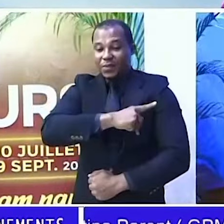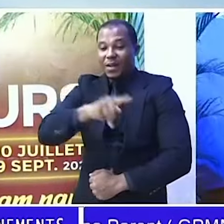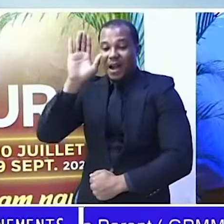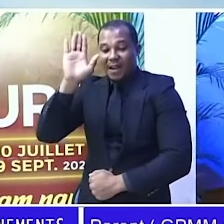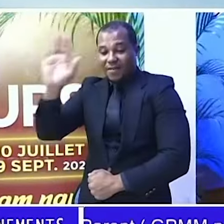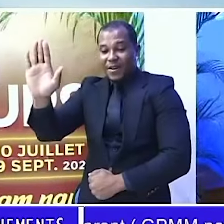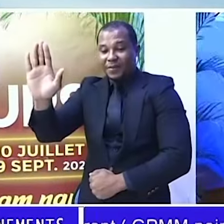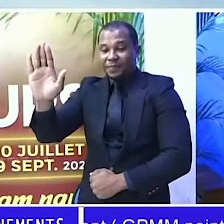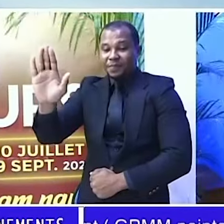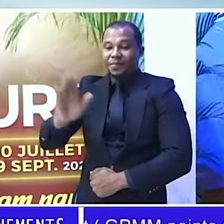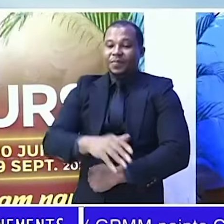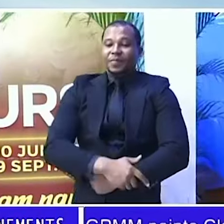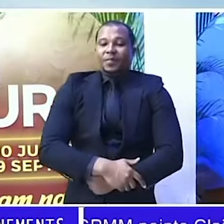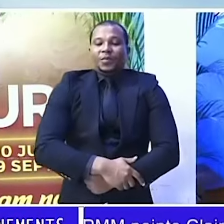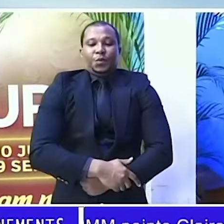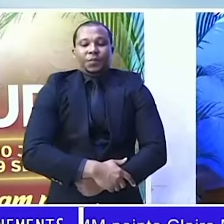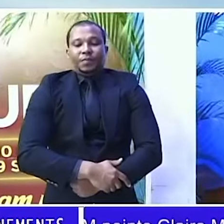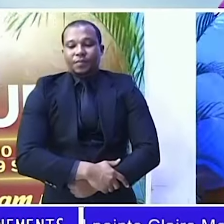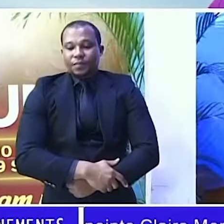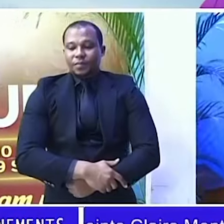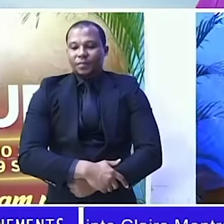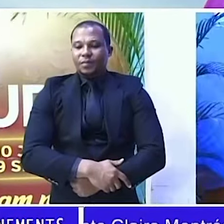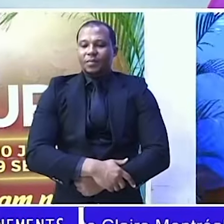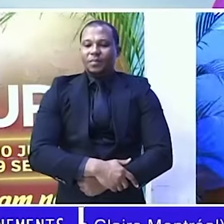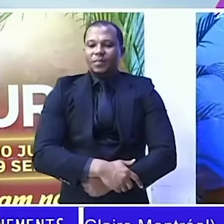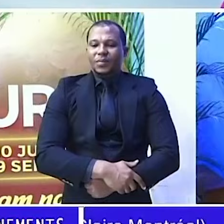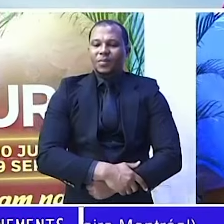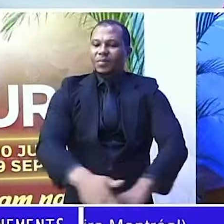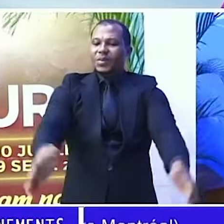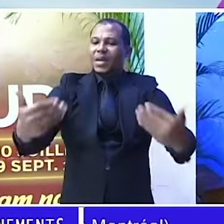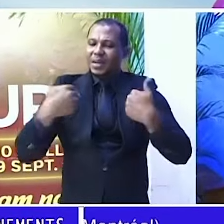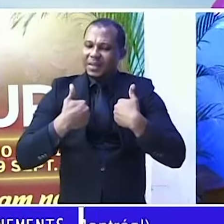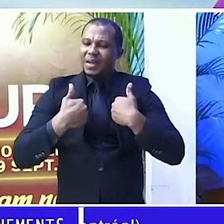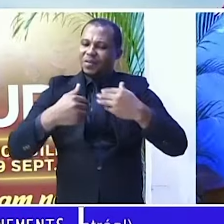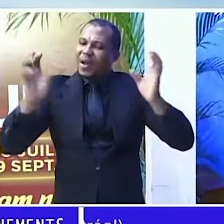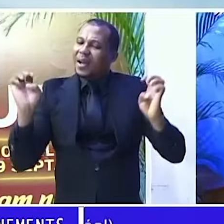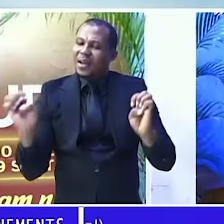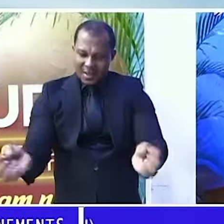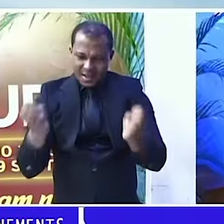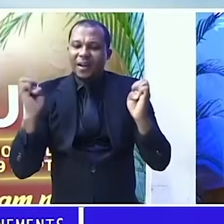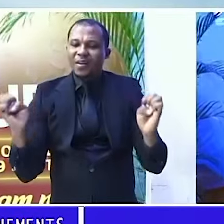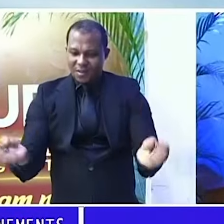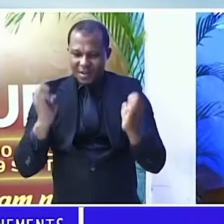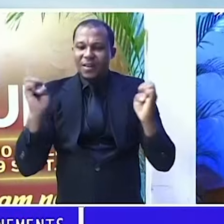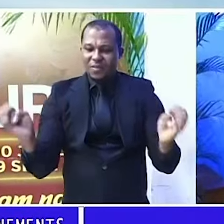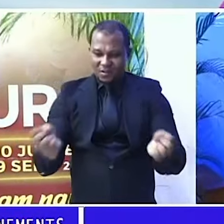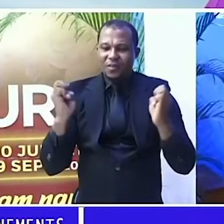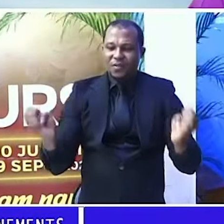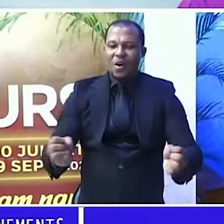tout le monde qui est en bas live, là, pour d'accord samedi, non, mais moi, je pense qu'il faut qu'on tire fort, qui est capable de